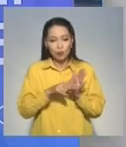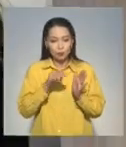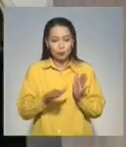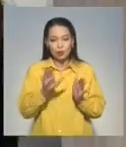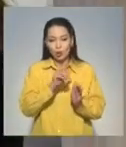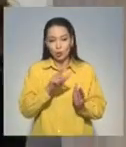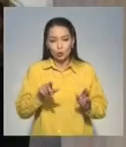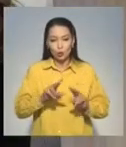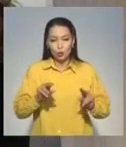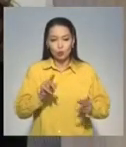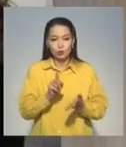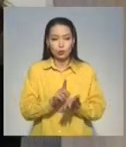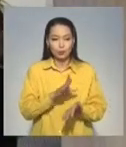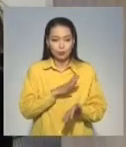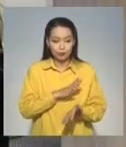людей